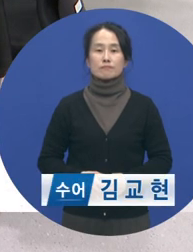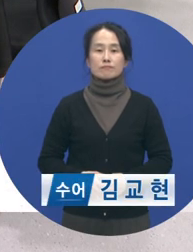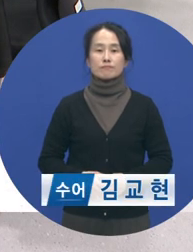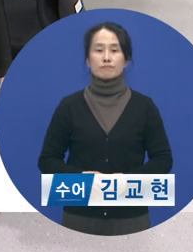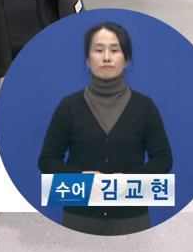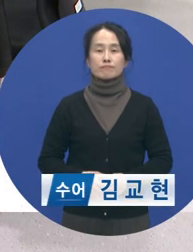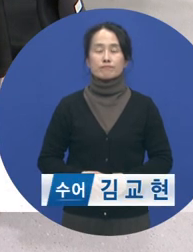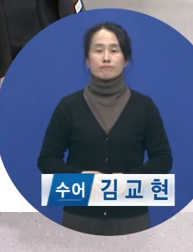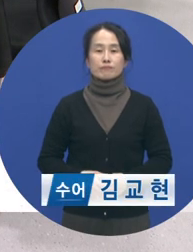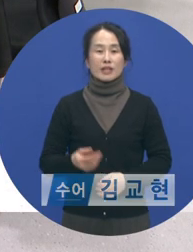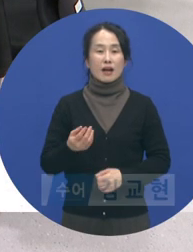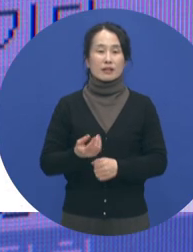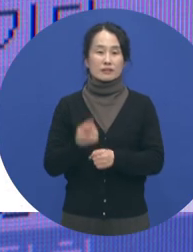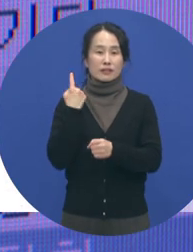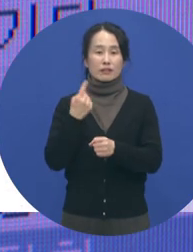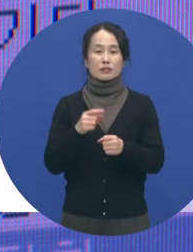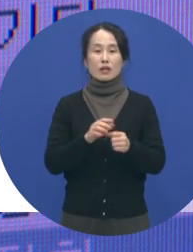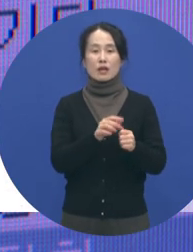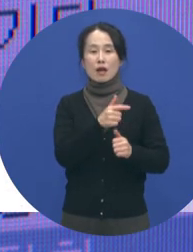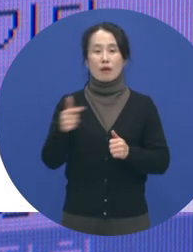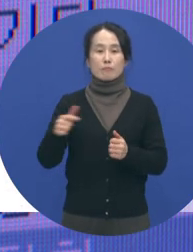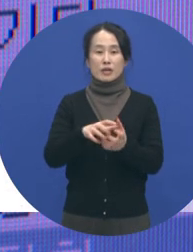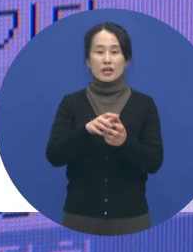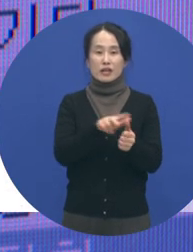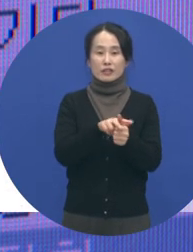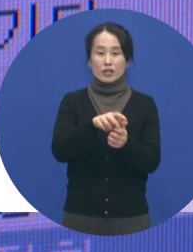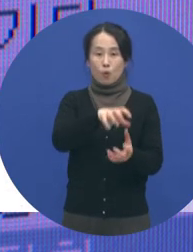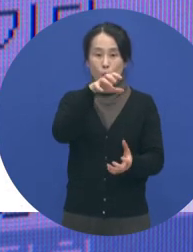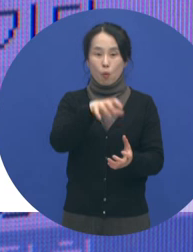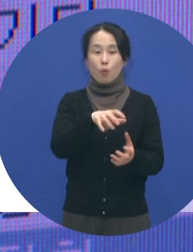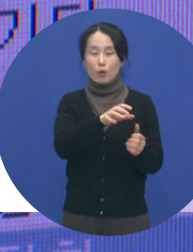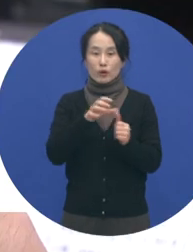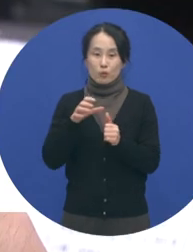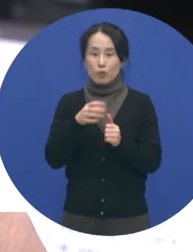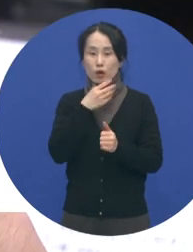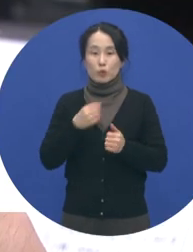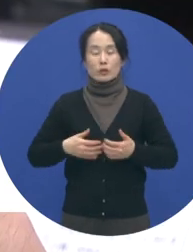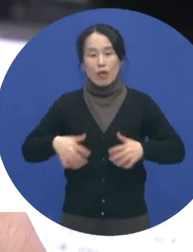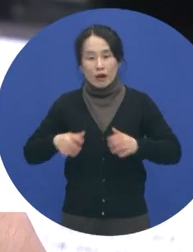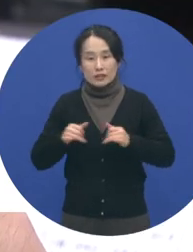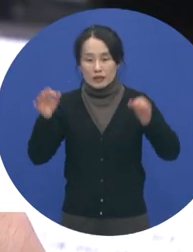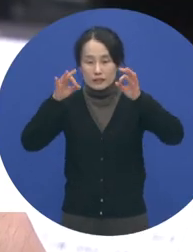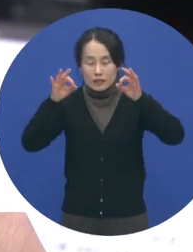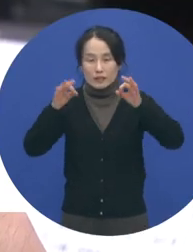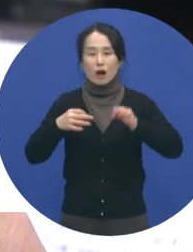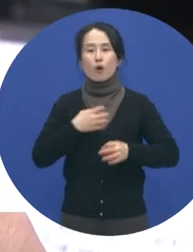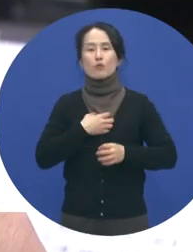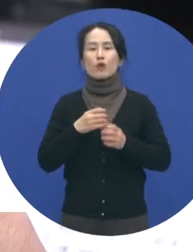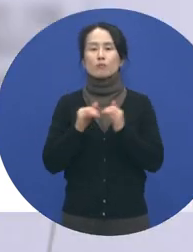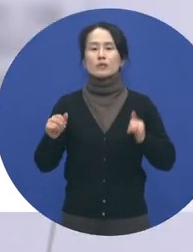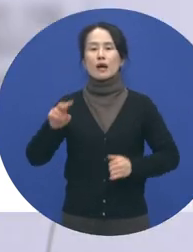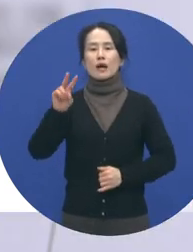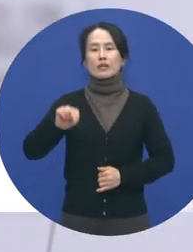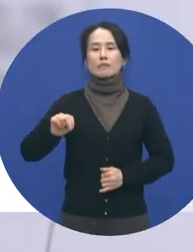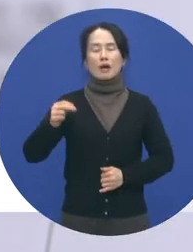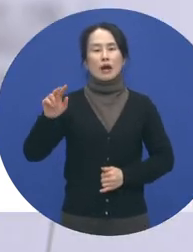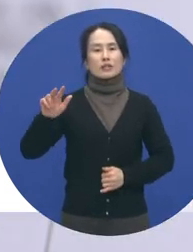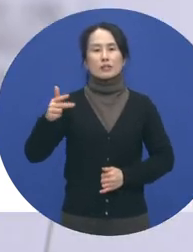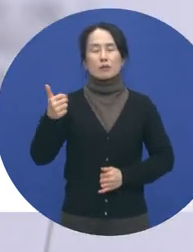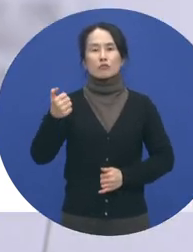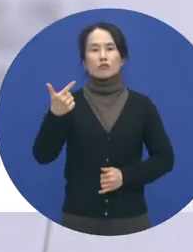경도는 지난해 빅데이터를 활용한 복지 사각 시대 발굴 시스템을 가동한 결과 위기 도민 276명을 발굴에